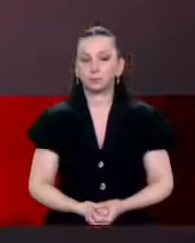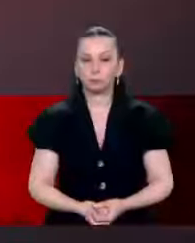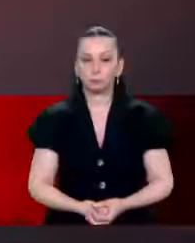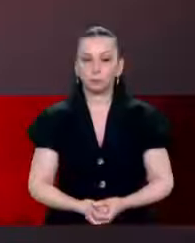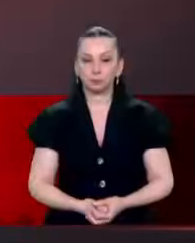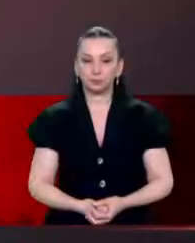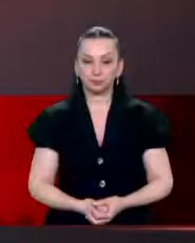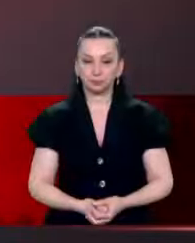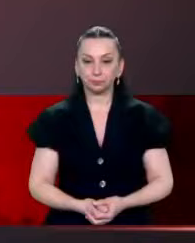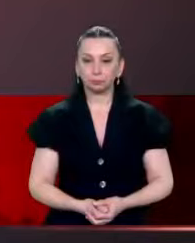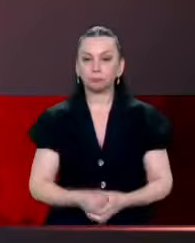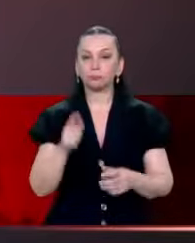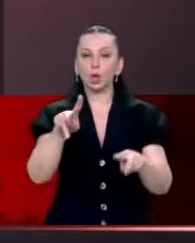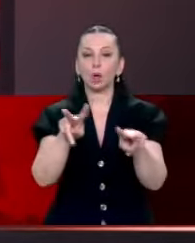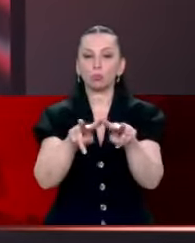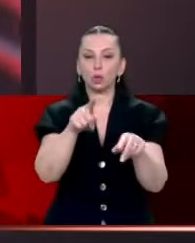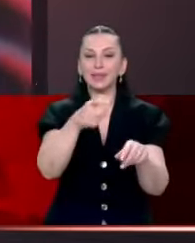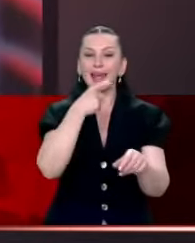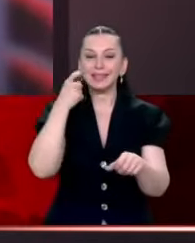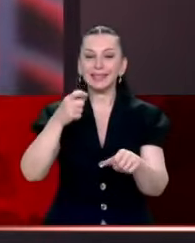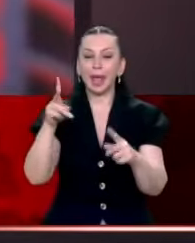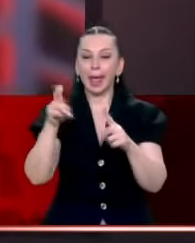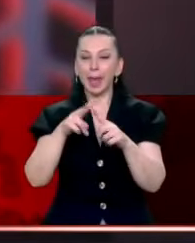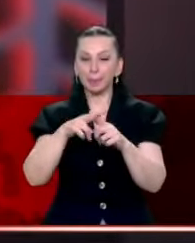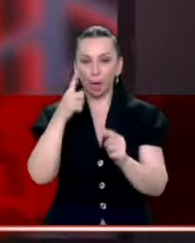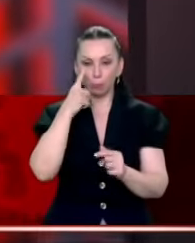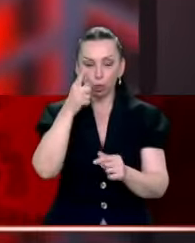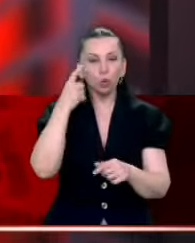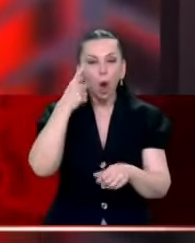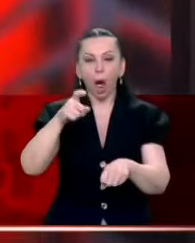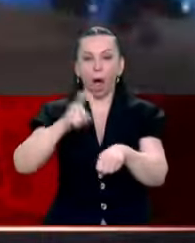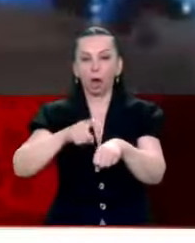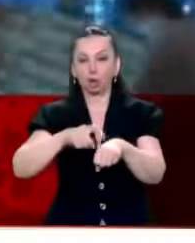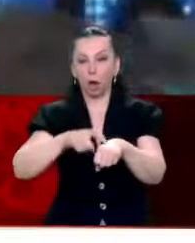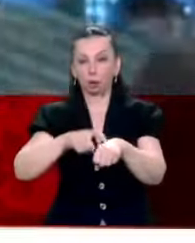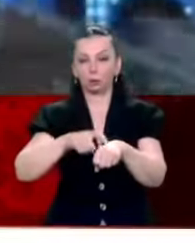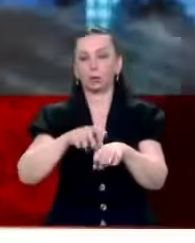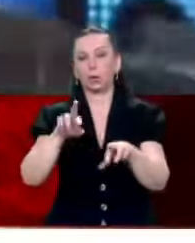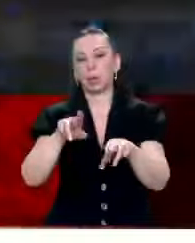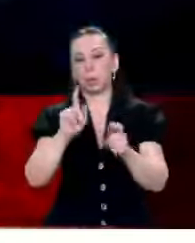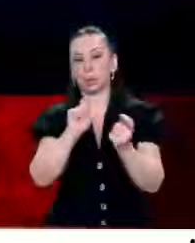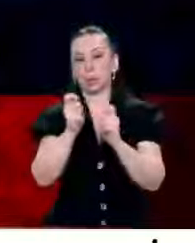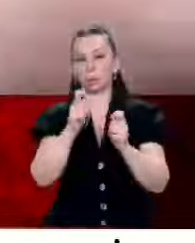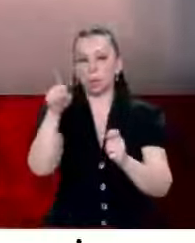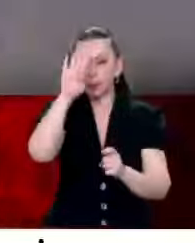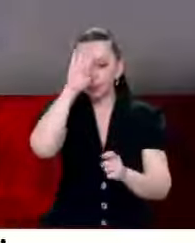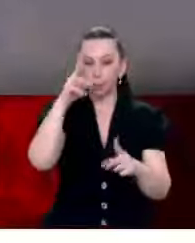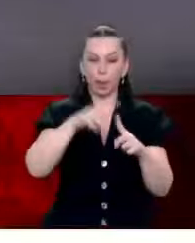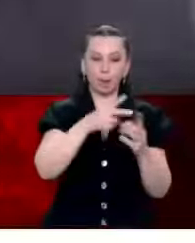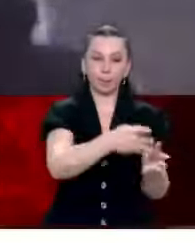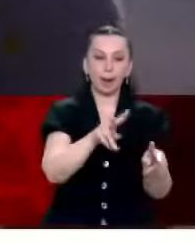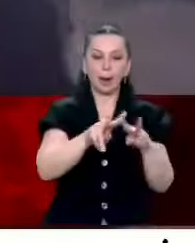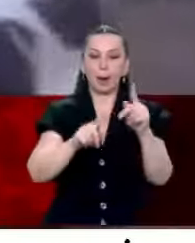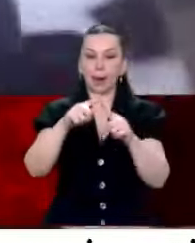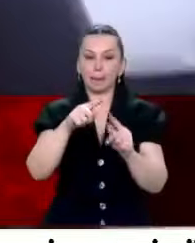yakalandı mossat eski emniyet amirini Ajan olarak kullandı İstanbul Emniyeti ve MİT